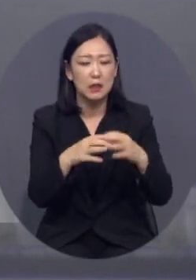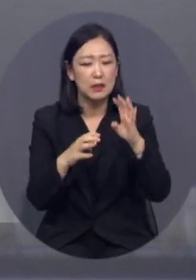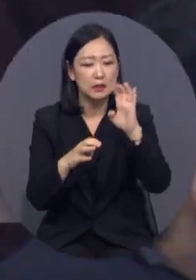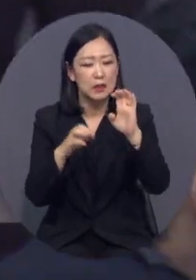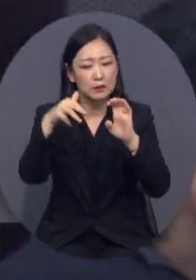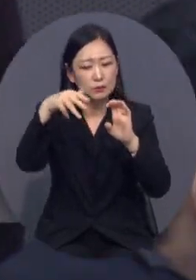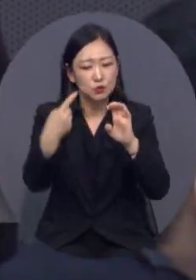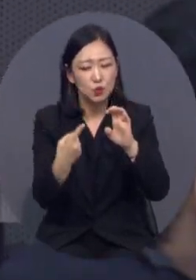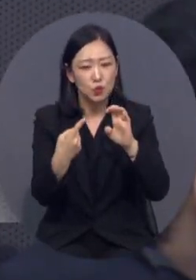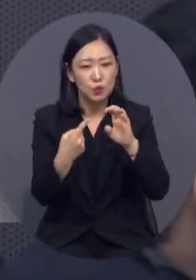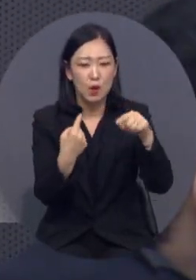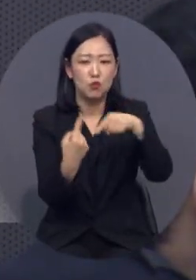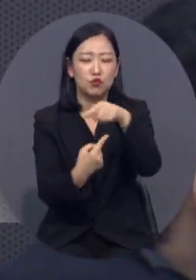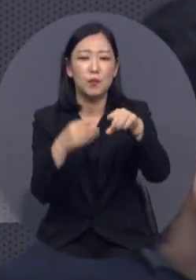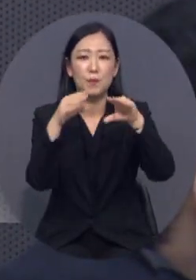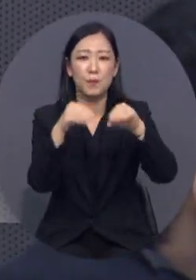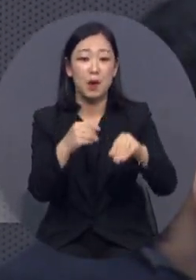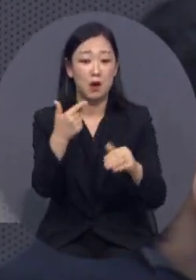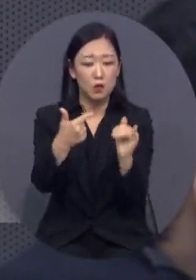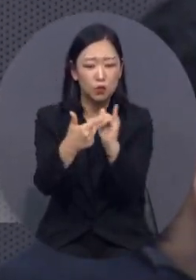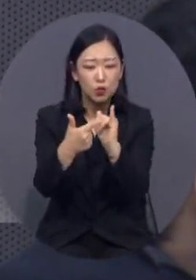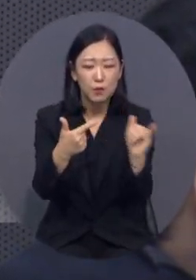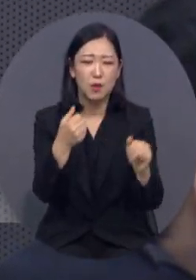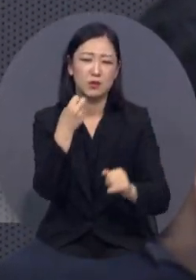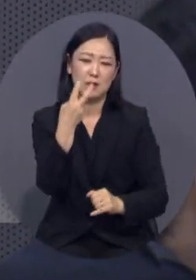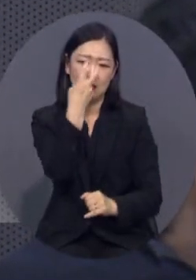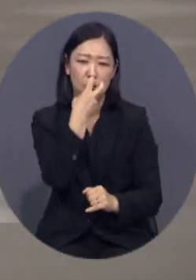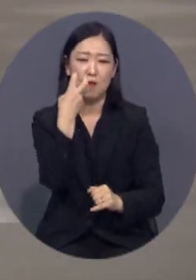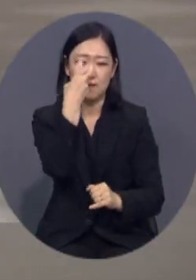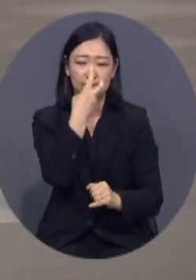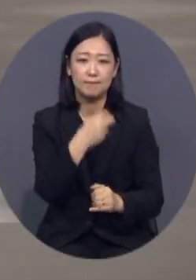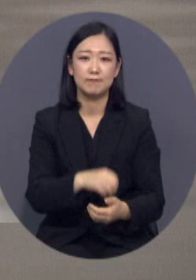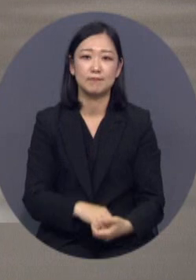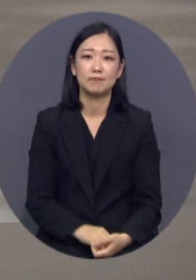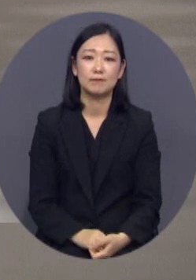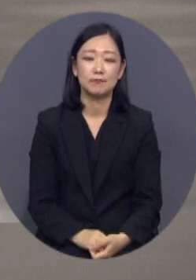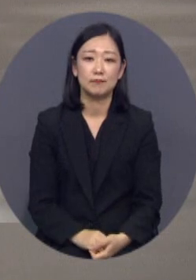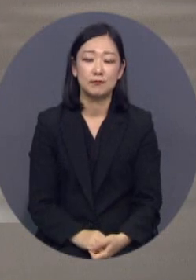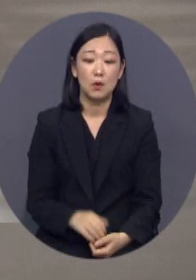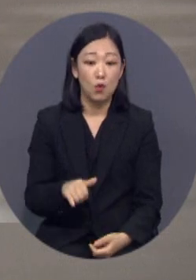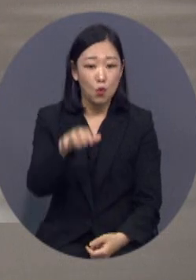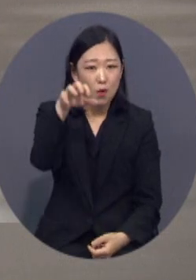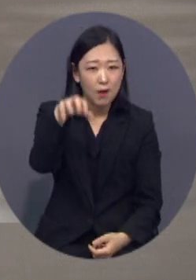40초 동안 작동을 멈춰 탑승객 6명을 재검색했습니다 제주공항에서는